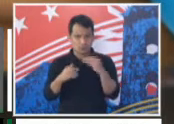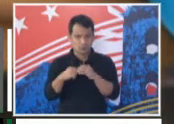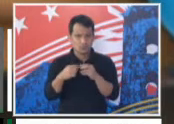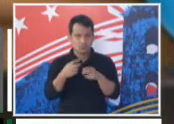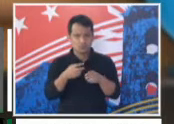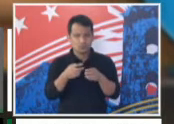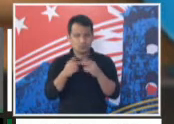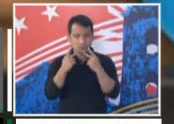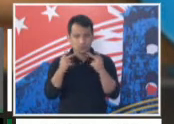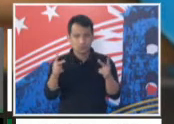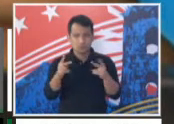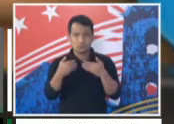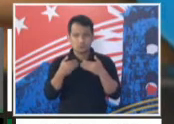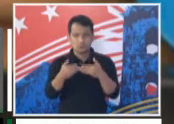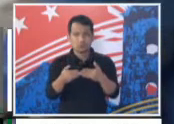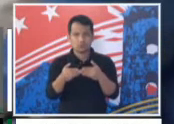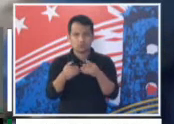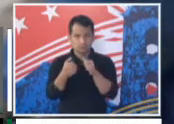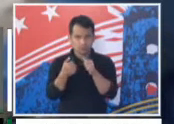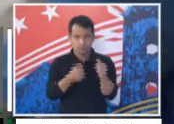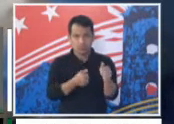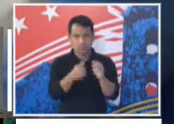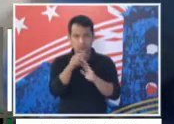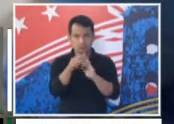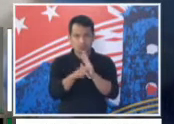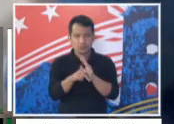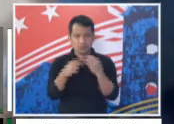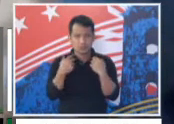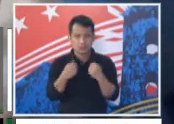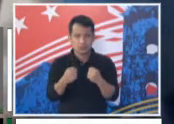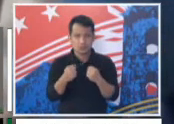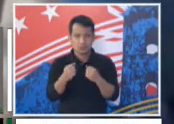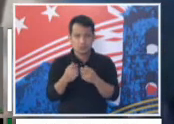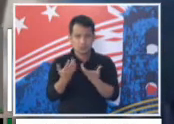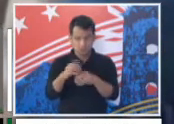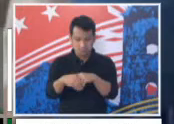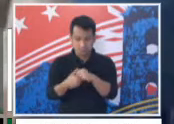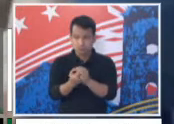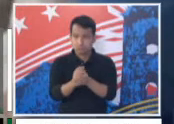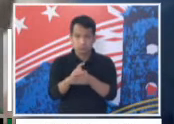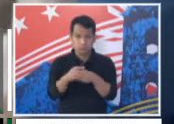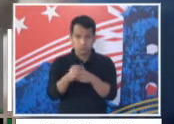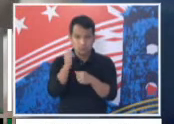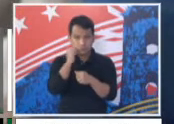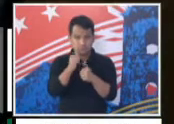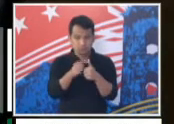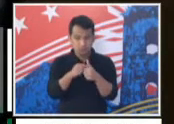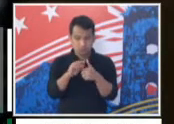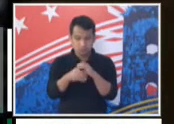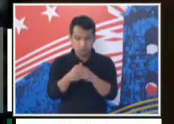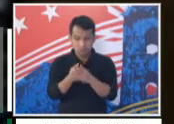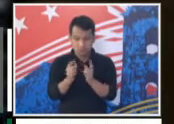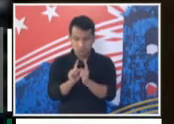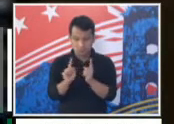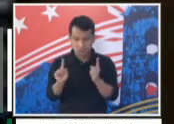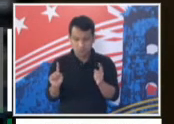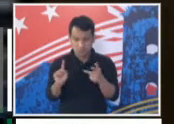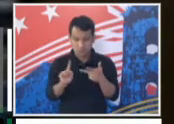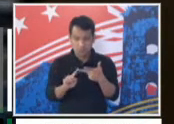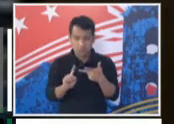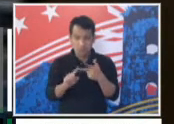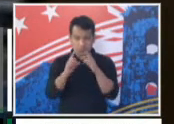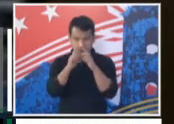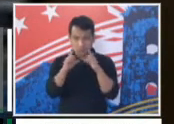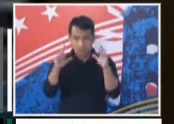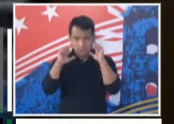palasyo ang publiko na patuloy na sumunod sa minimum health protocol tulad ng paghuhugas ng kamay, pagsunod sa physical distancing at pagsusuot pa